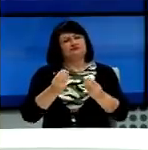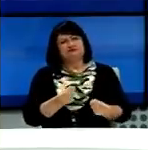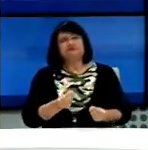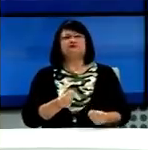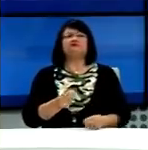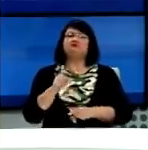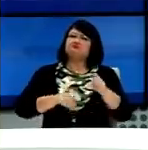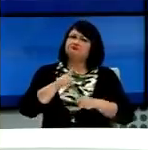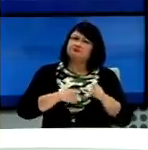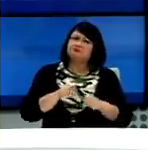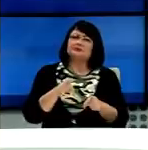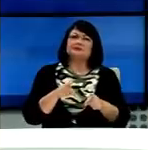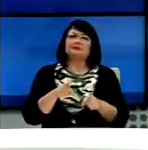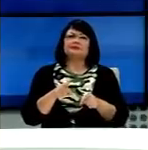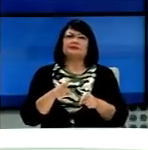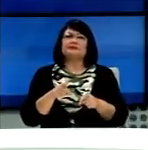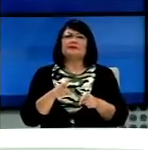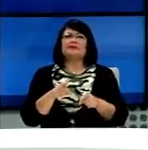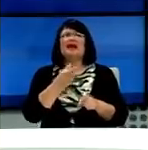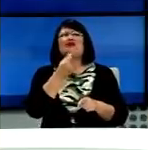πολλές περιπτώσεις είναι φορητοί.